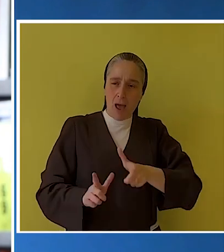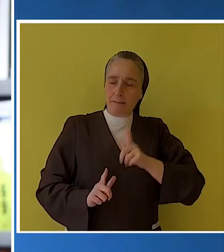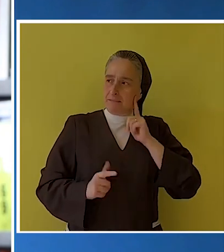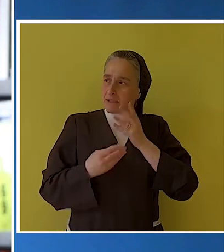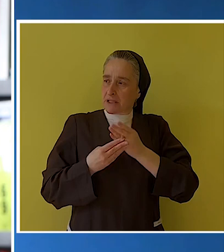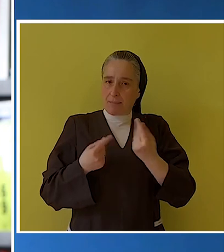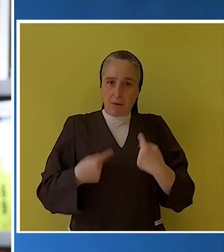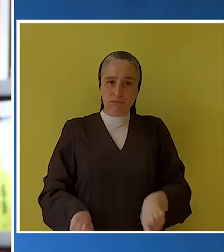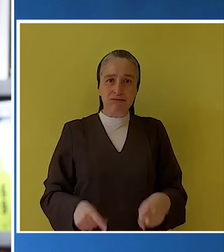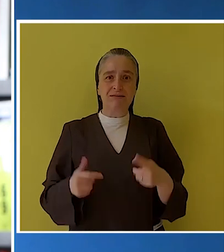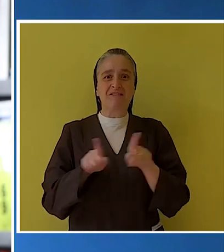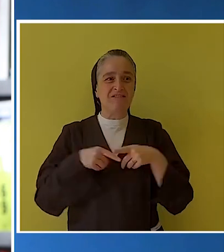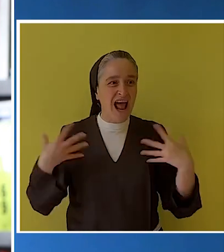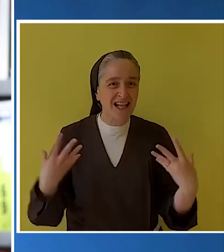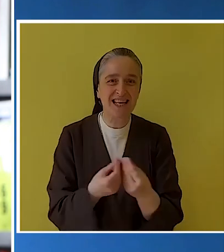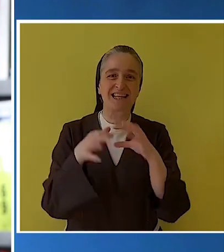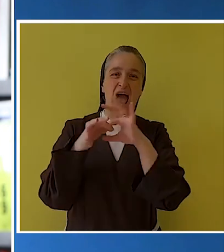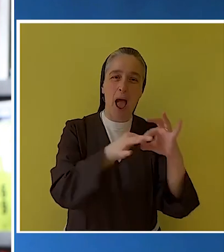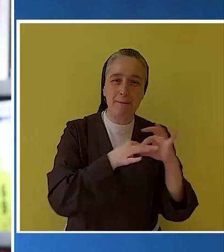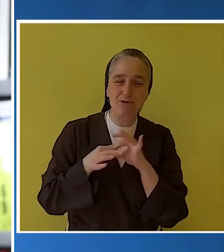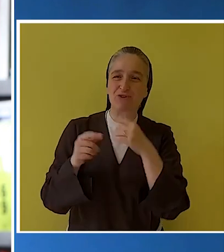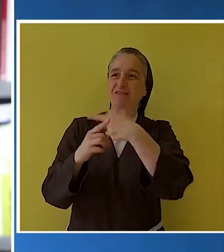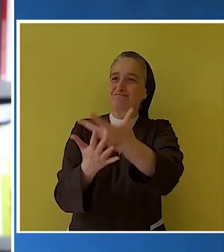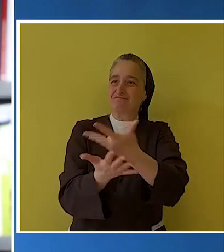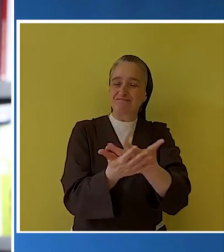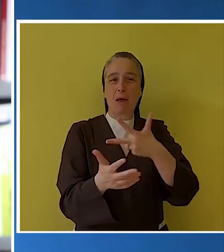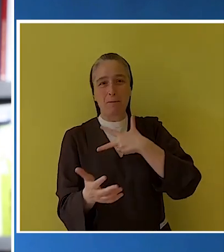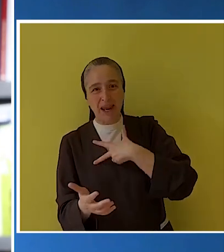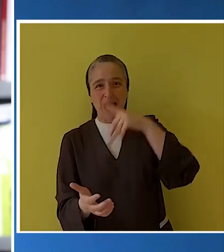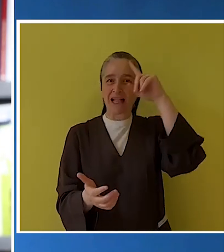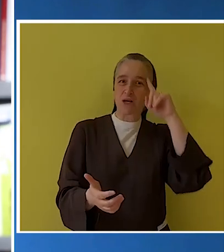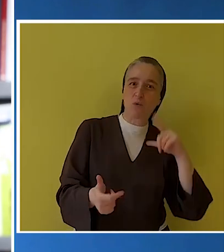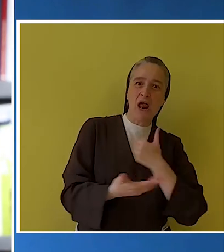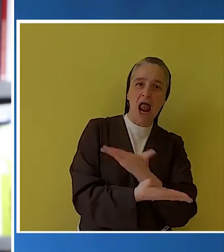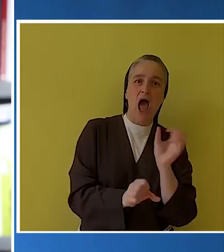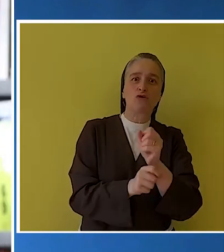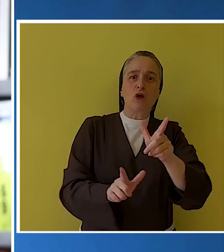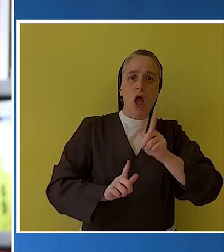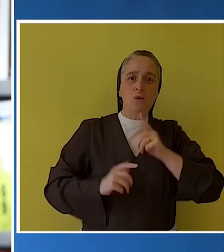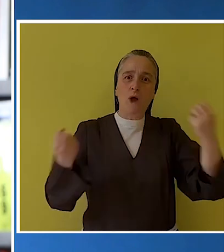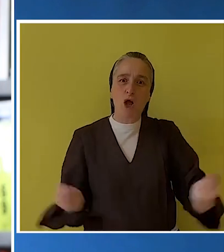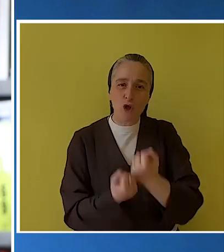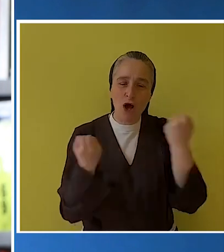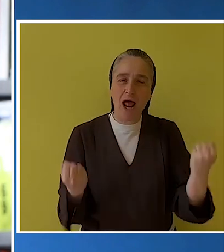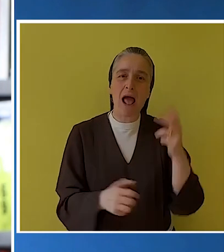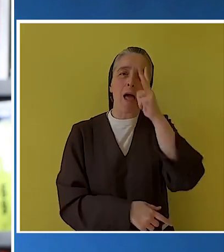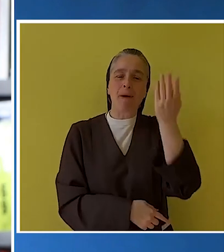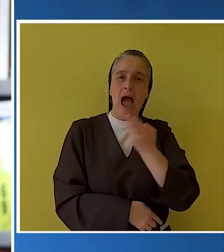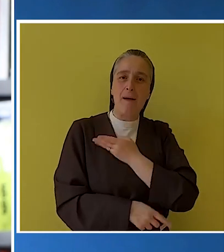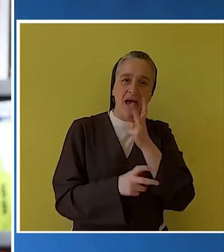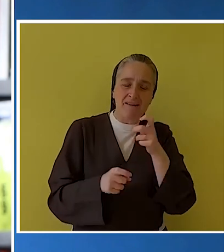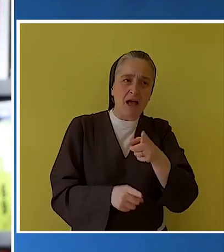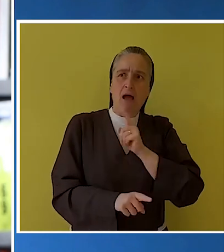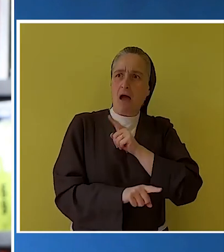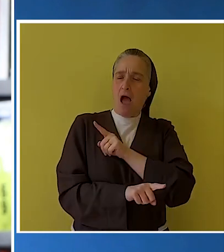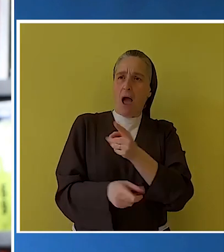la fraternità e l'amicizia con gli altri, la testimonianza di preti, suore, laici, educatori, animatori, papa, vescovi, insomma tutto quello